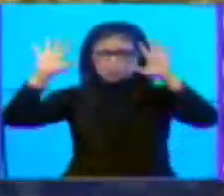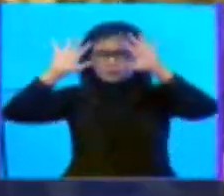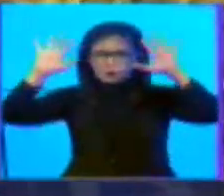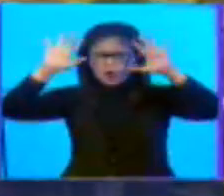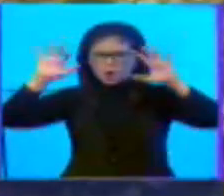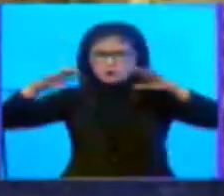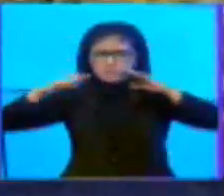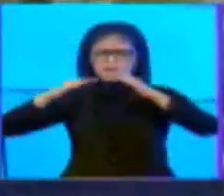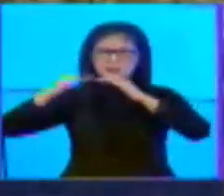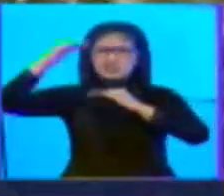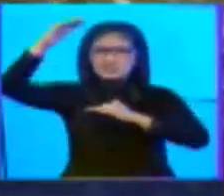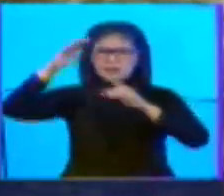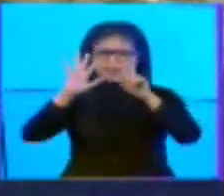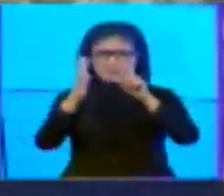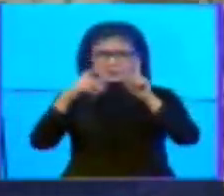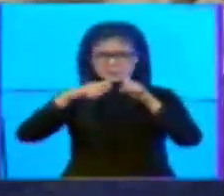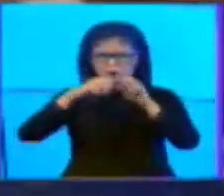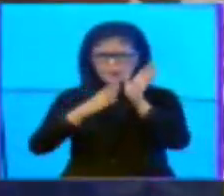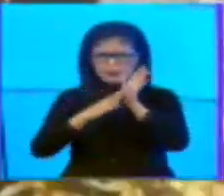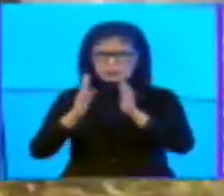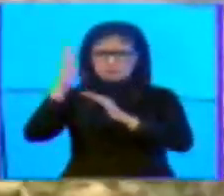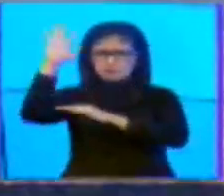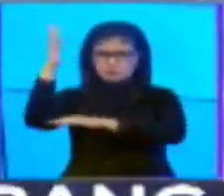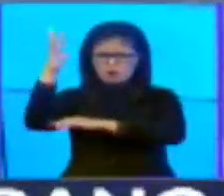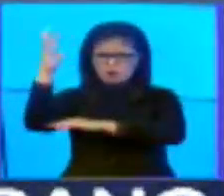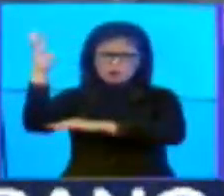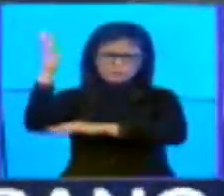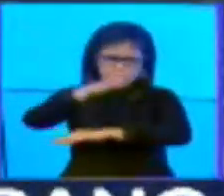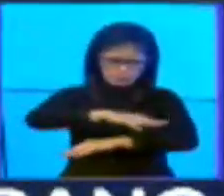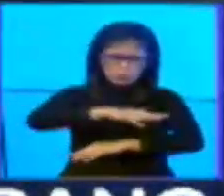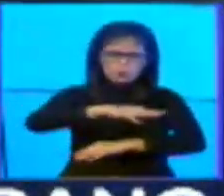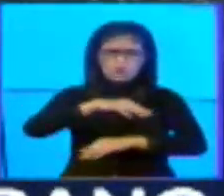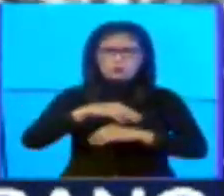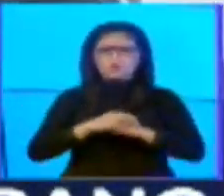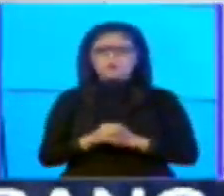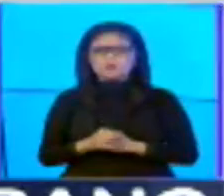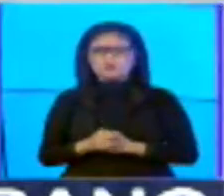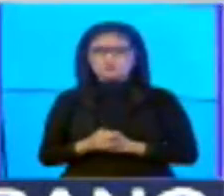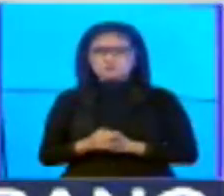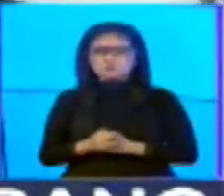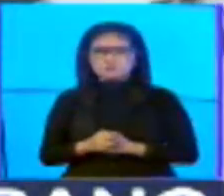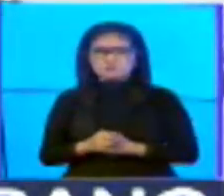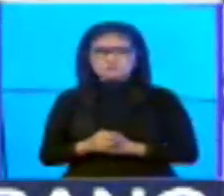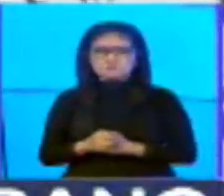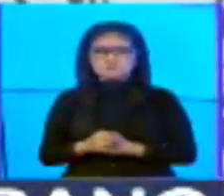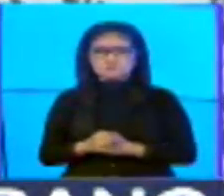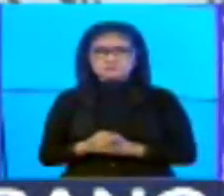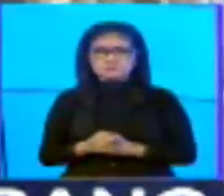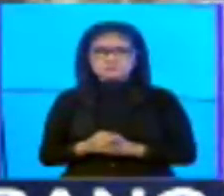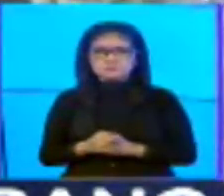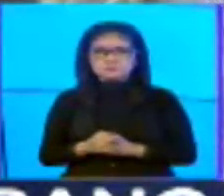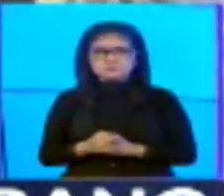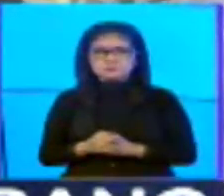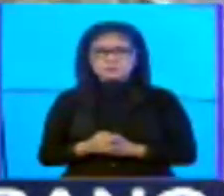pura di Tampaksiring Gianyar Bali dua bangunan pura yang tertimpa pohon Kepuh yang tumbang tersebut yakni Bale kulkul serta Balai